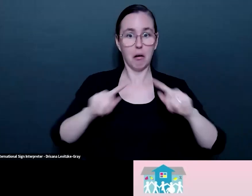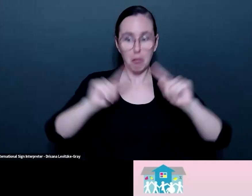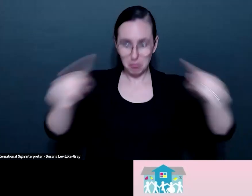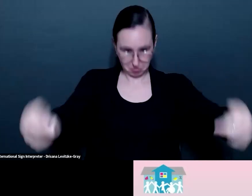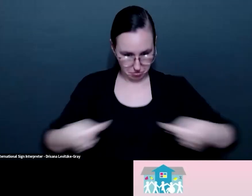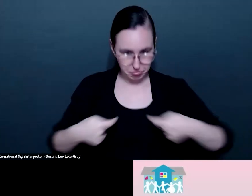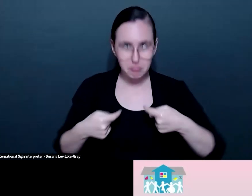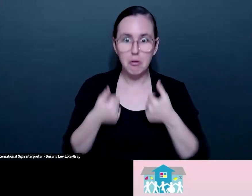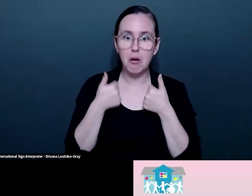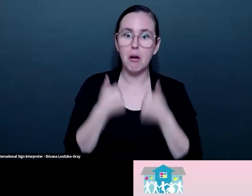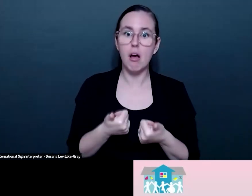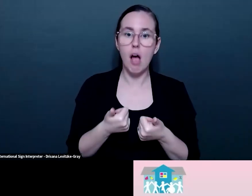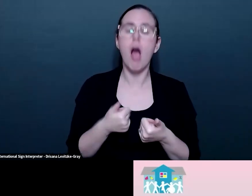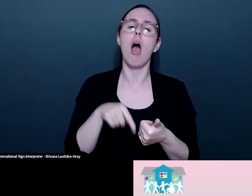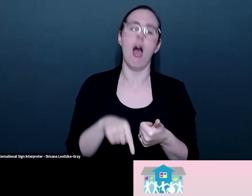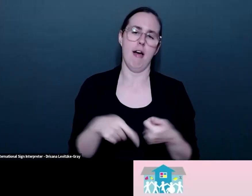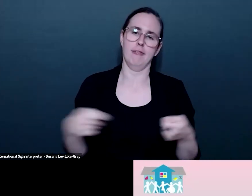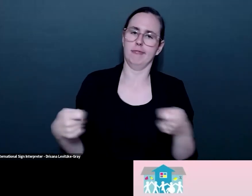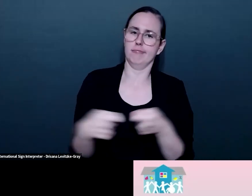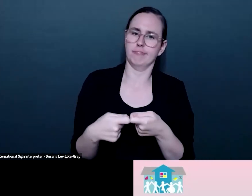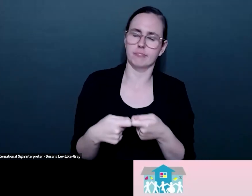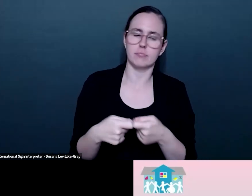mettre en tête que